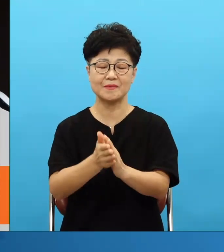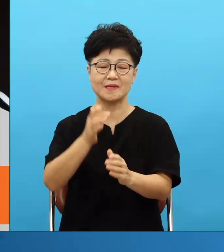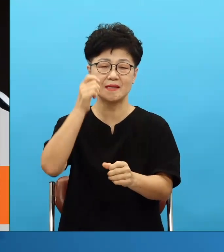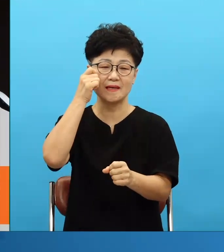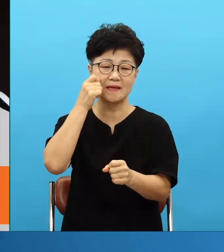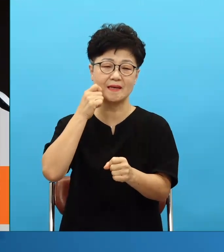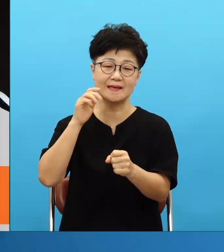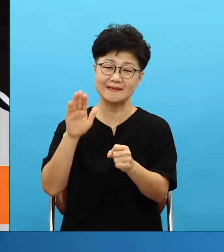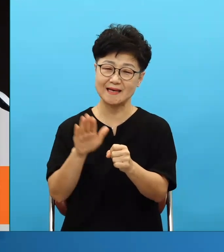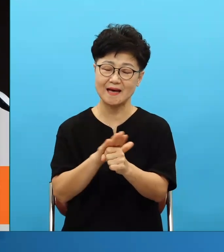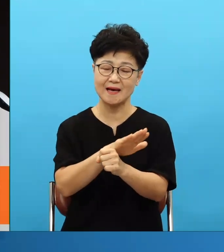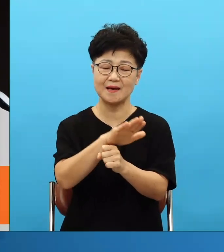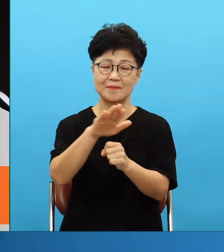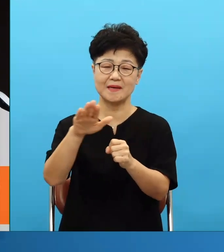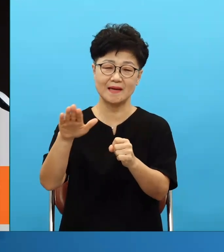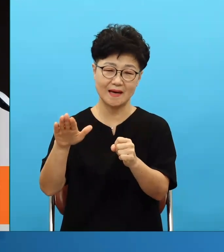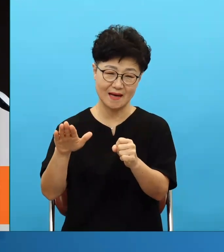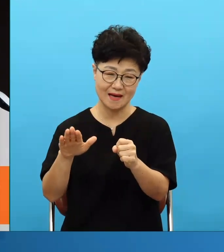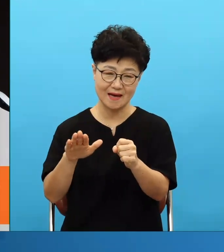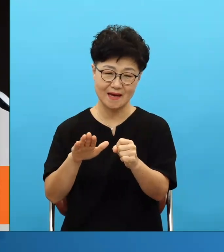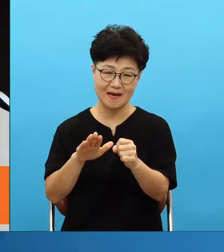한량 없이